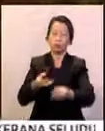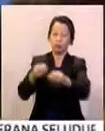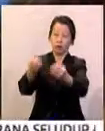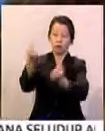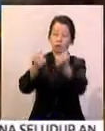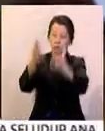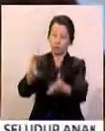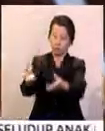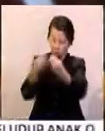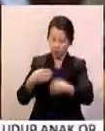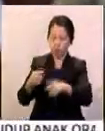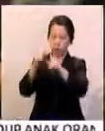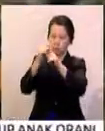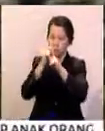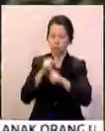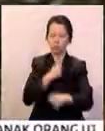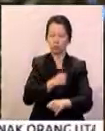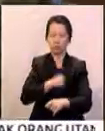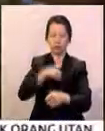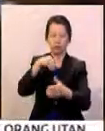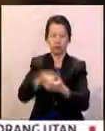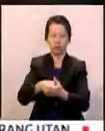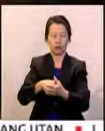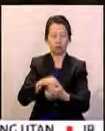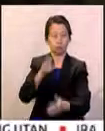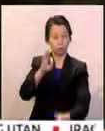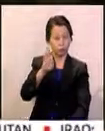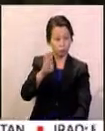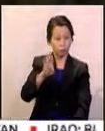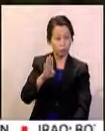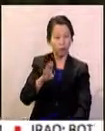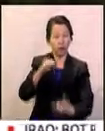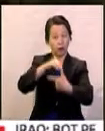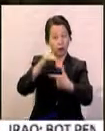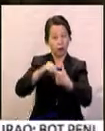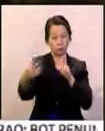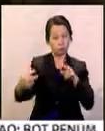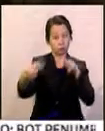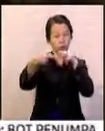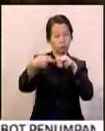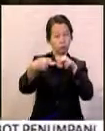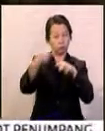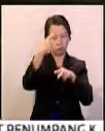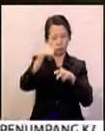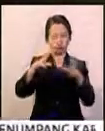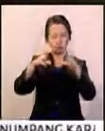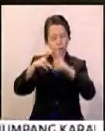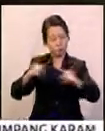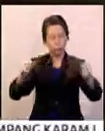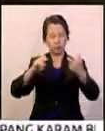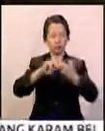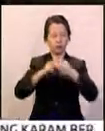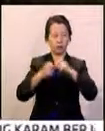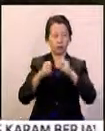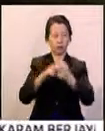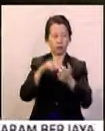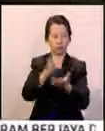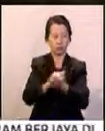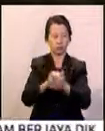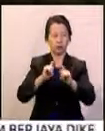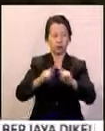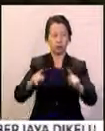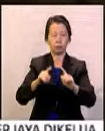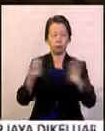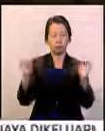membuat permohonan maaf di laman sosialnya ataupun bertemu empat mata untuk menyelesaikan masalah mereka. Namun,